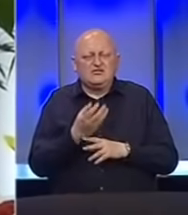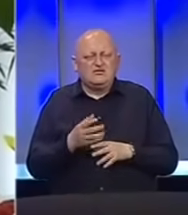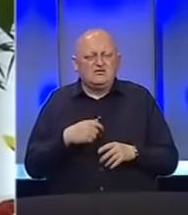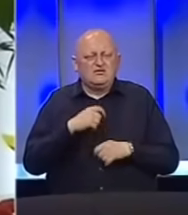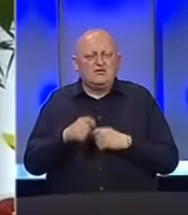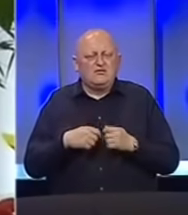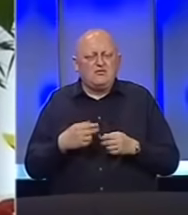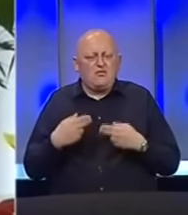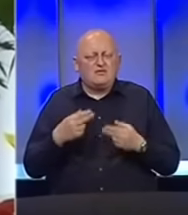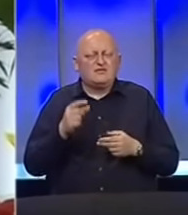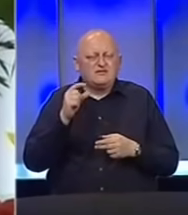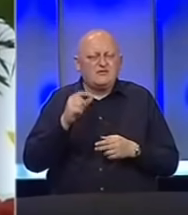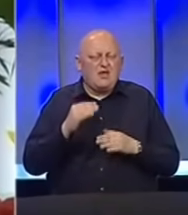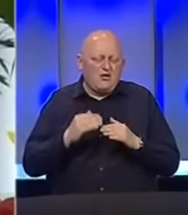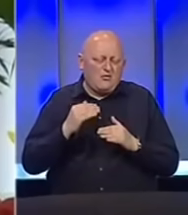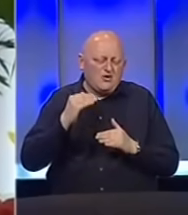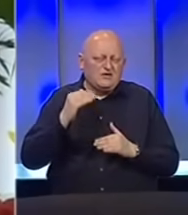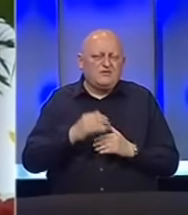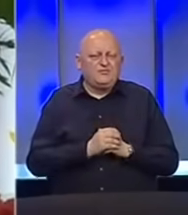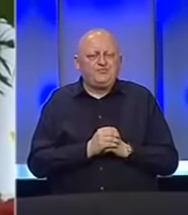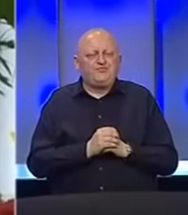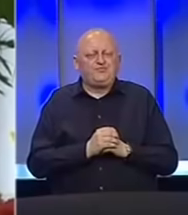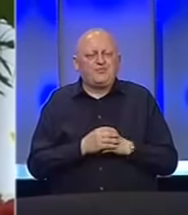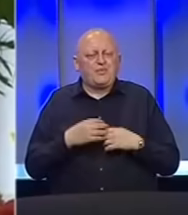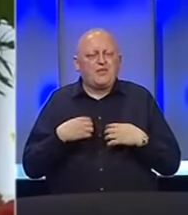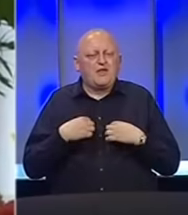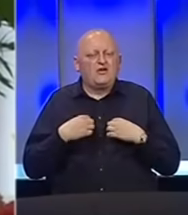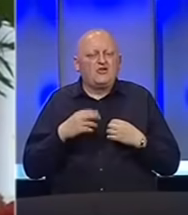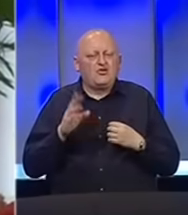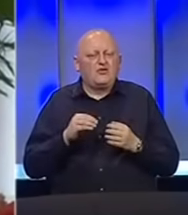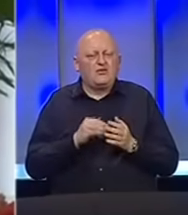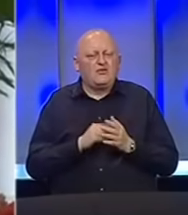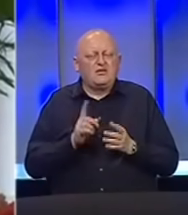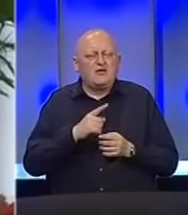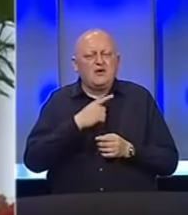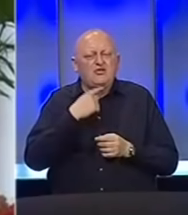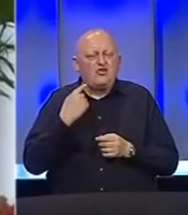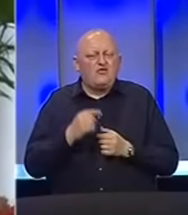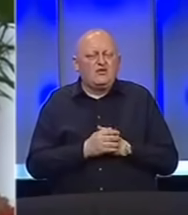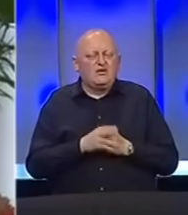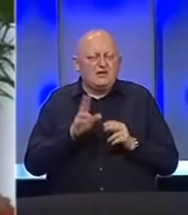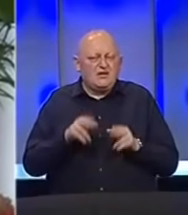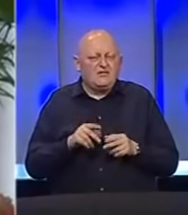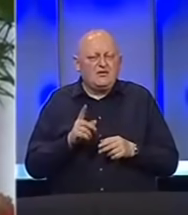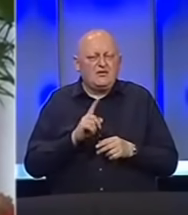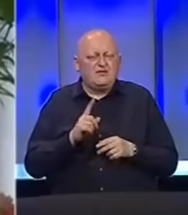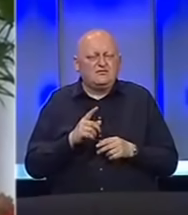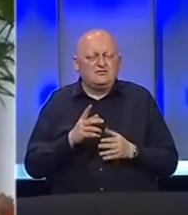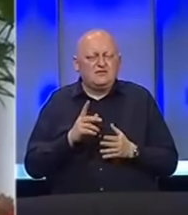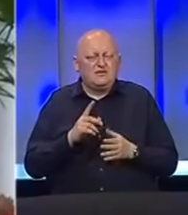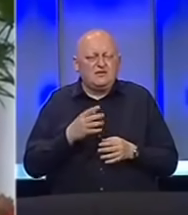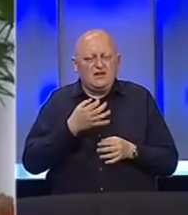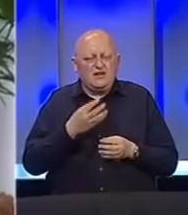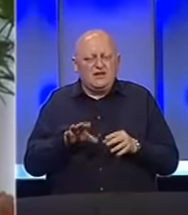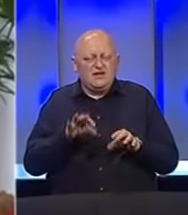Posao se vraća pomalo, postepeno. Robe još uvijek nema dovoljno, ima, ali ne toliki nije